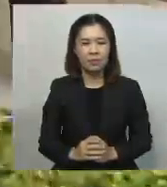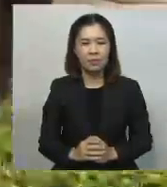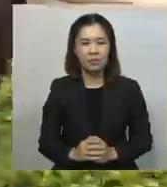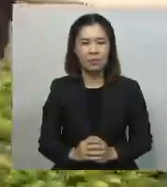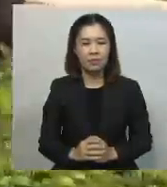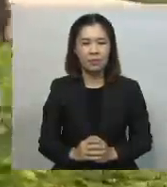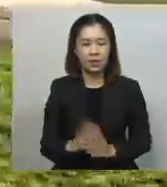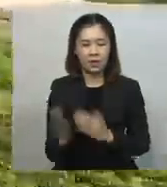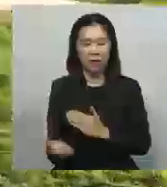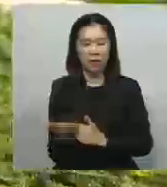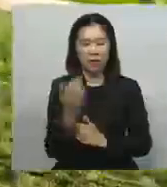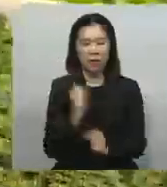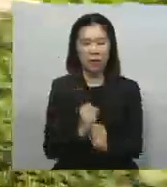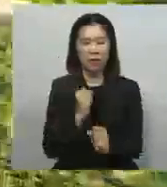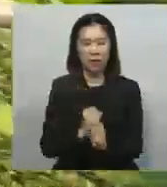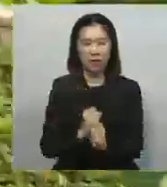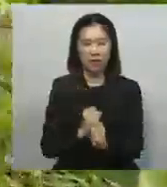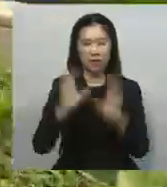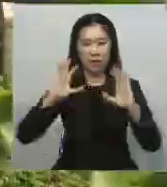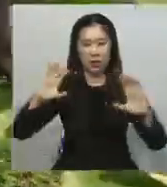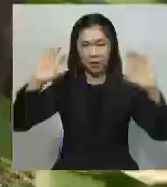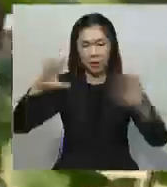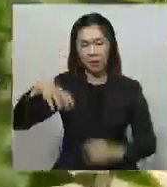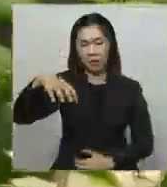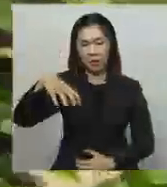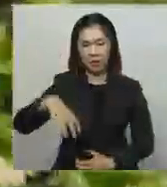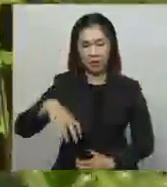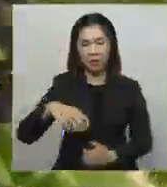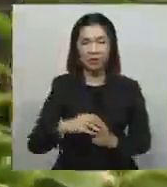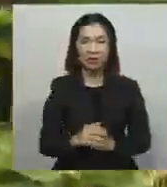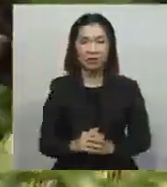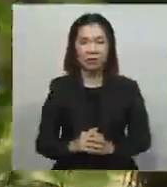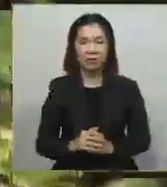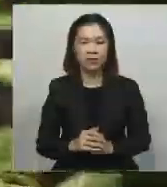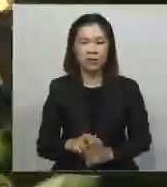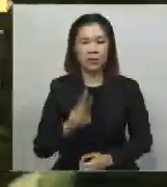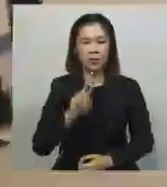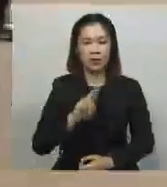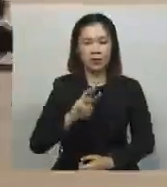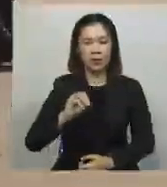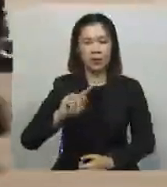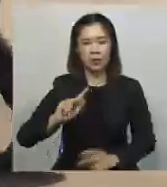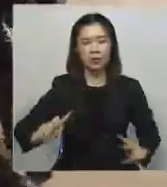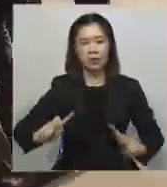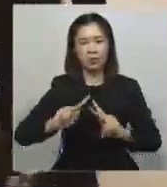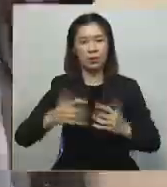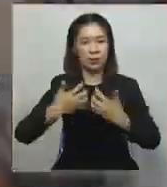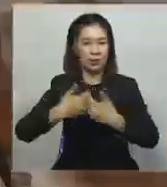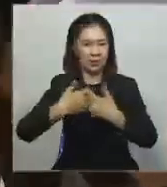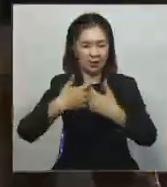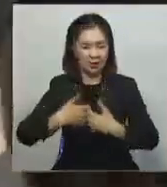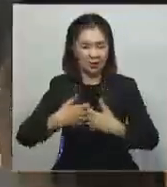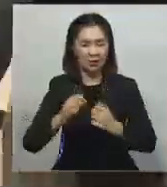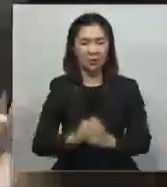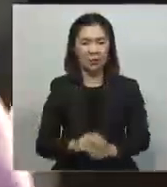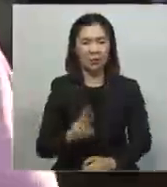บรรยากาศช่วงเช้าที่ทำเนียบรัฐบาลวันนี้คึกคักเป็นพิเศษค่ะโดยนายอุตตมะสาวนายนรัฐมนตรีว่าการกระทรวงอุตสาหกรรมนายสนธิ